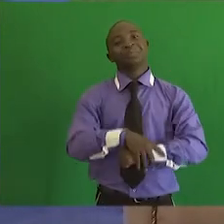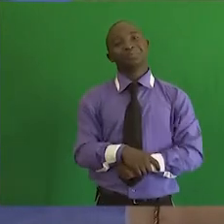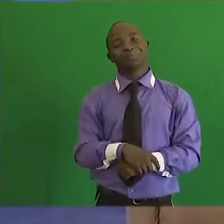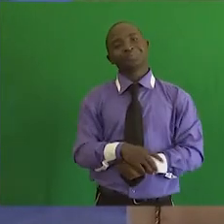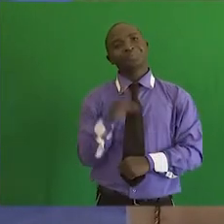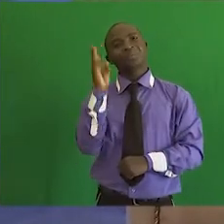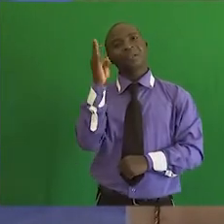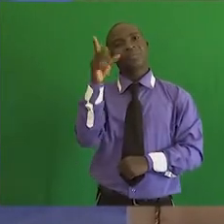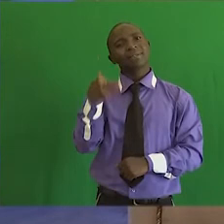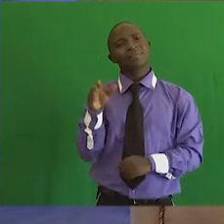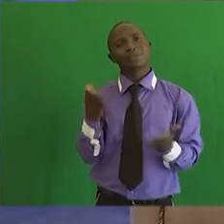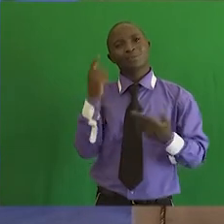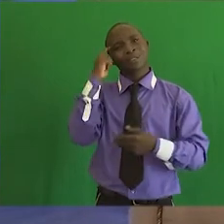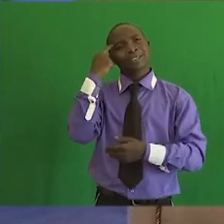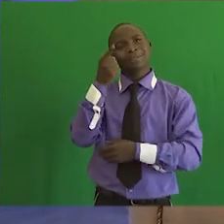kuti tinzwe munzeve medu.